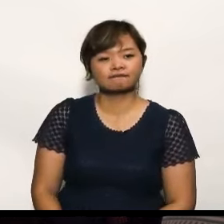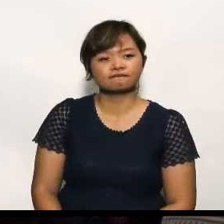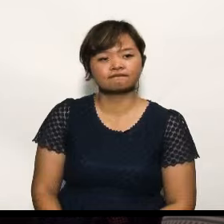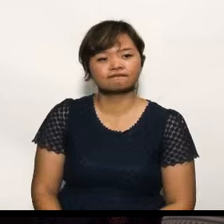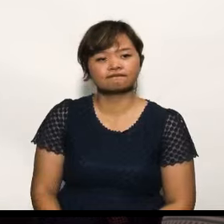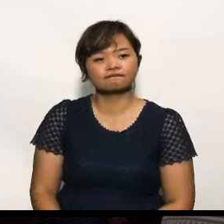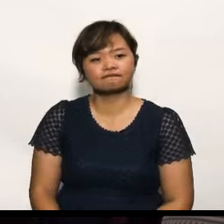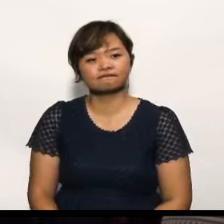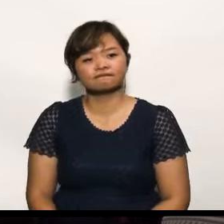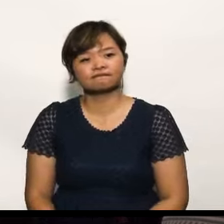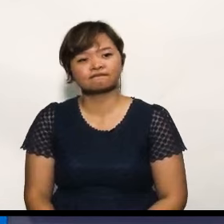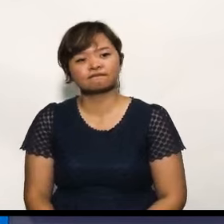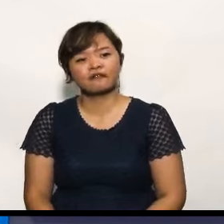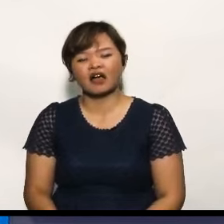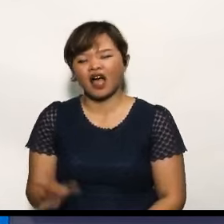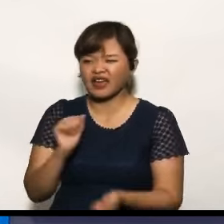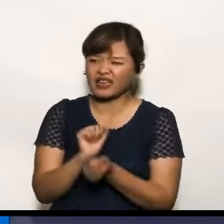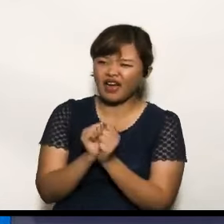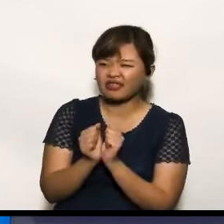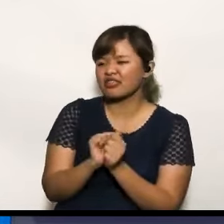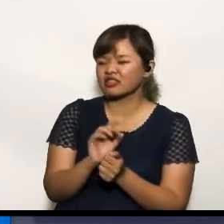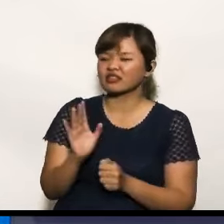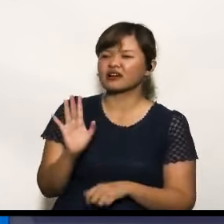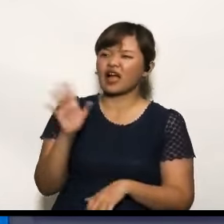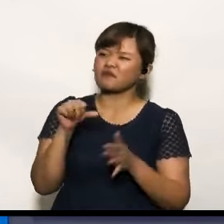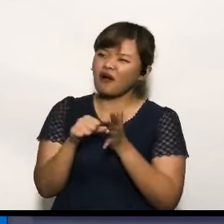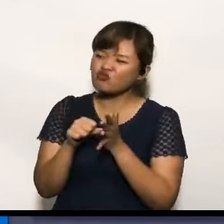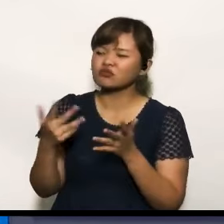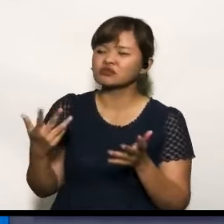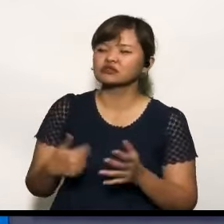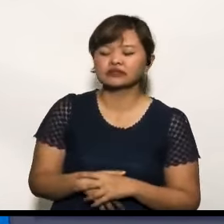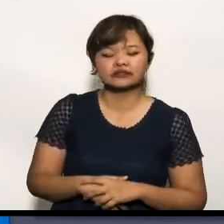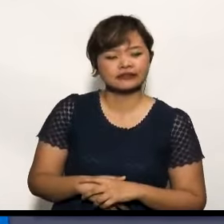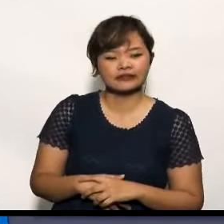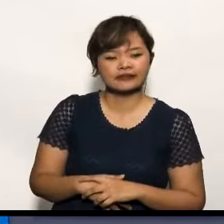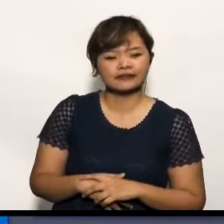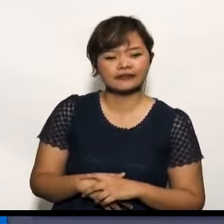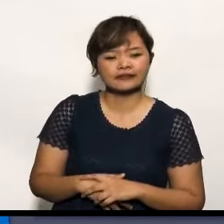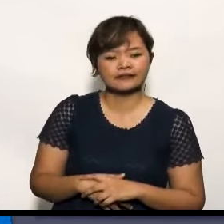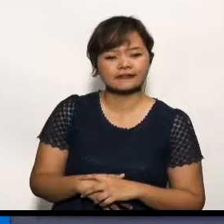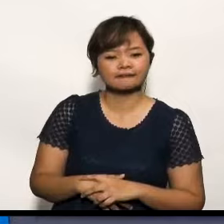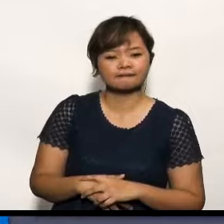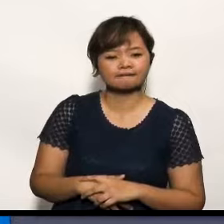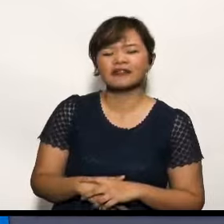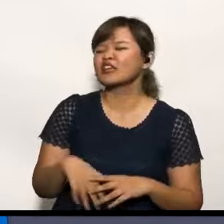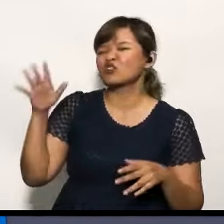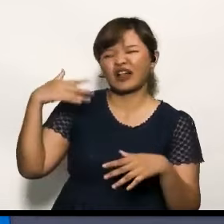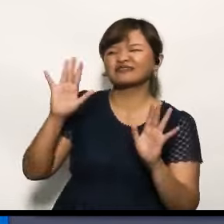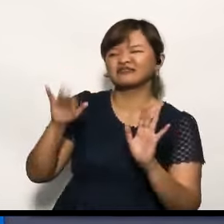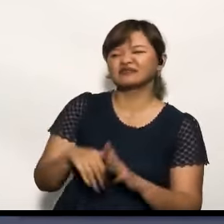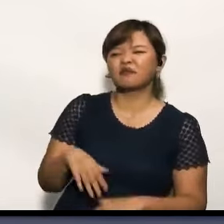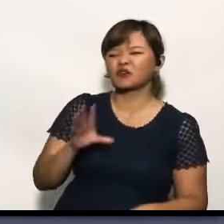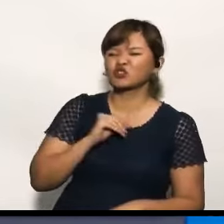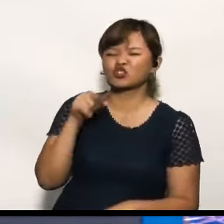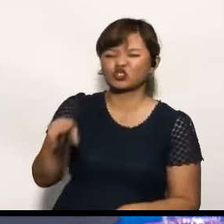Hah? Gak ada ikatan, tidak membantu. Hah? Ya itu udah pokoknya nangkep